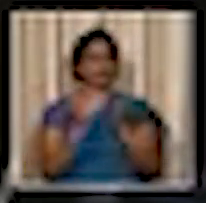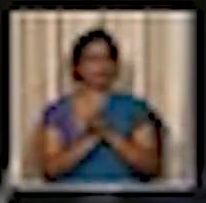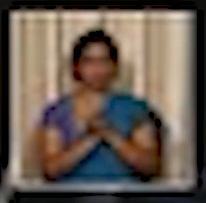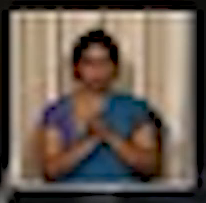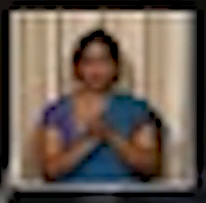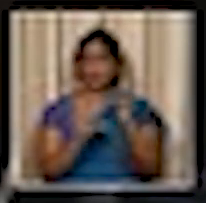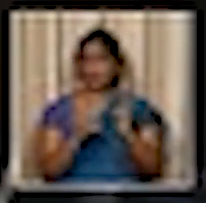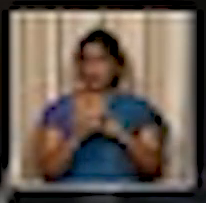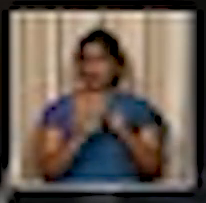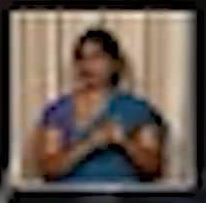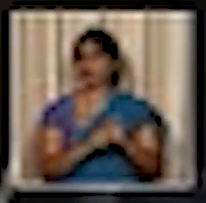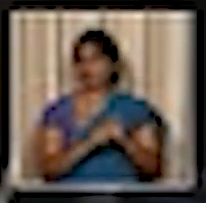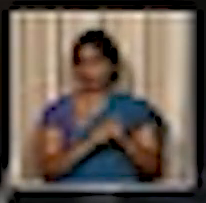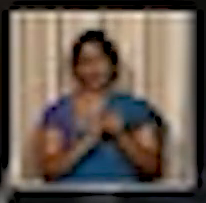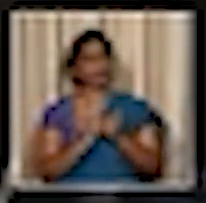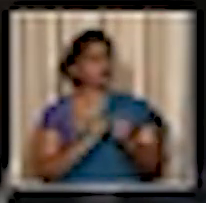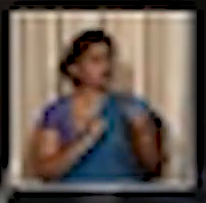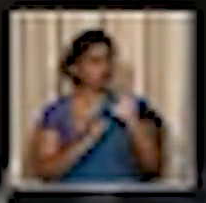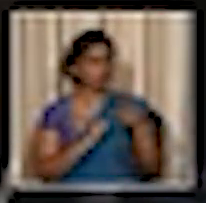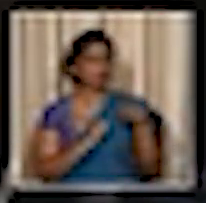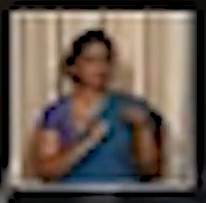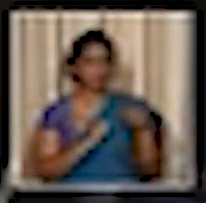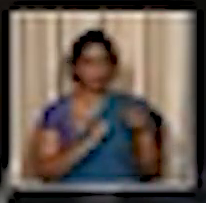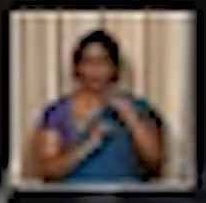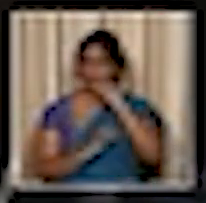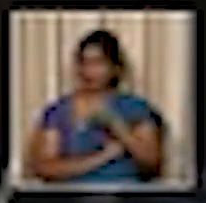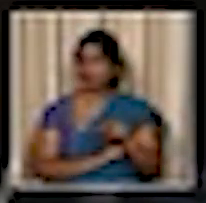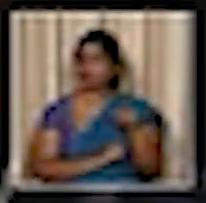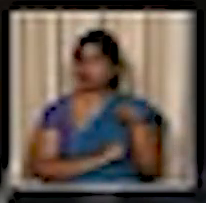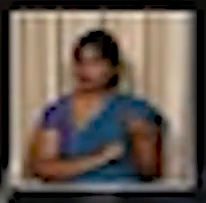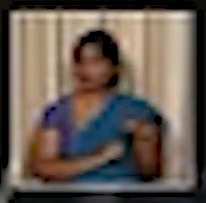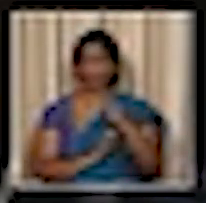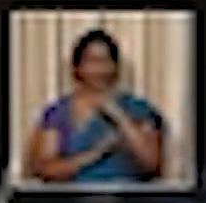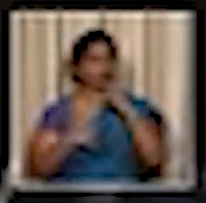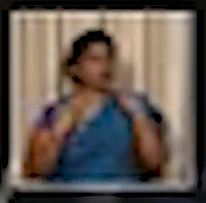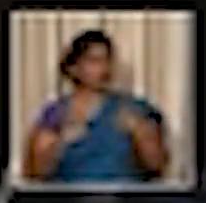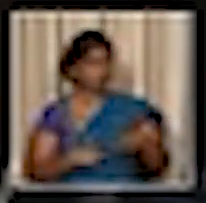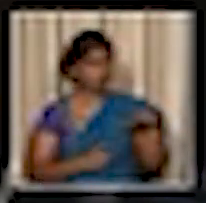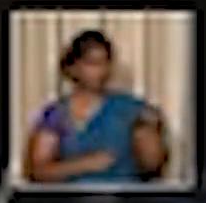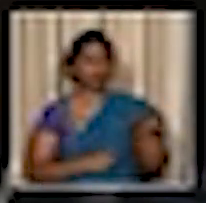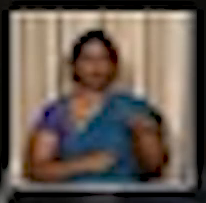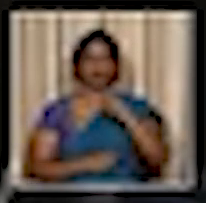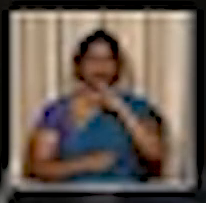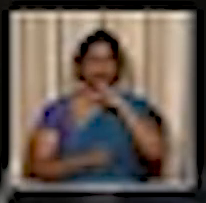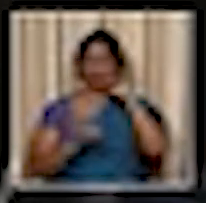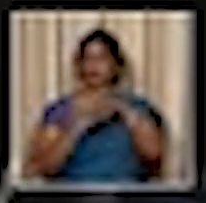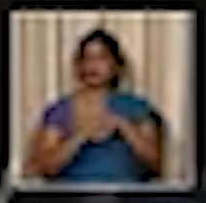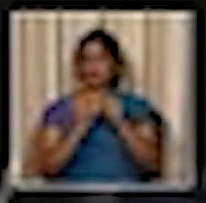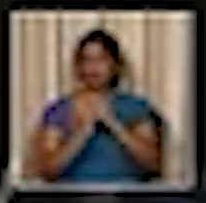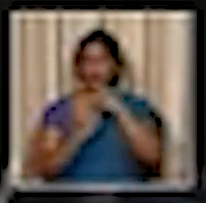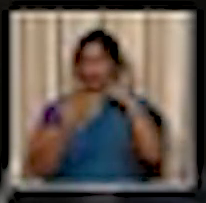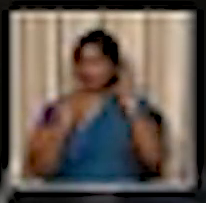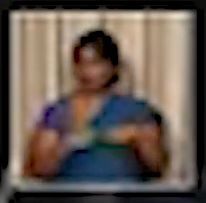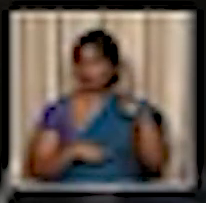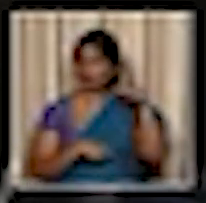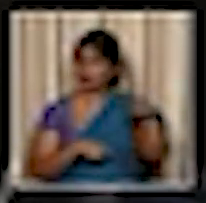මේ ප්‍රශ්නය බරපතල තත්ත්වයට පත් කරලා තිබෙනවා. ඇත්ත වශයෙන්ම එම නීතිඥවරයා එම අධිකරණයේ සේවය කරන